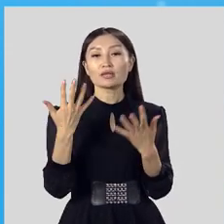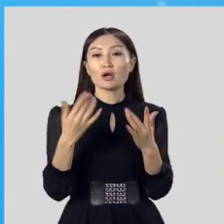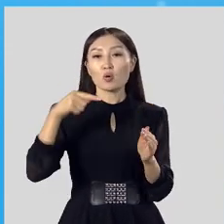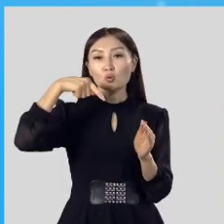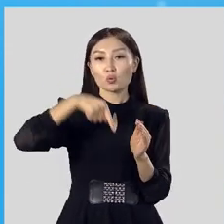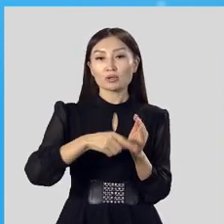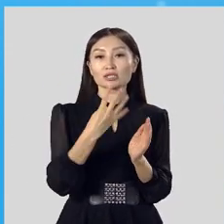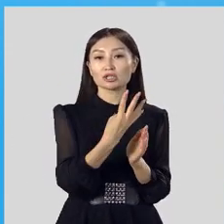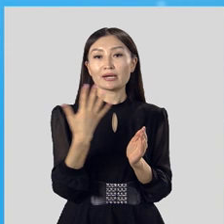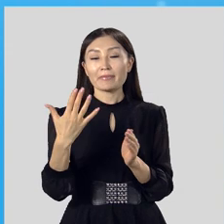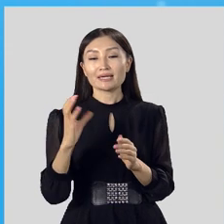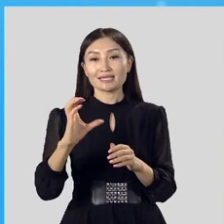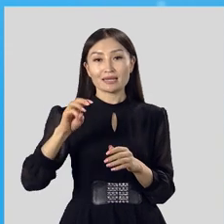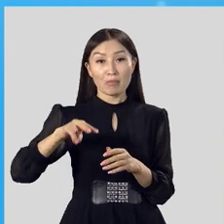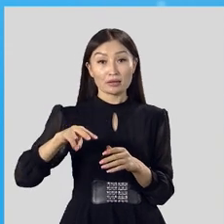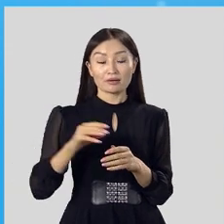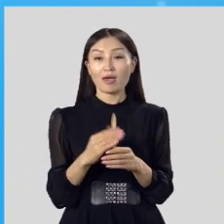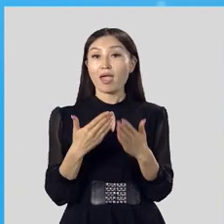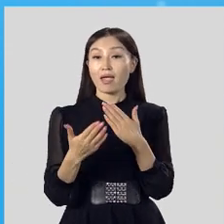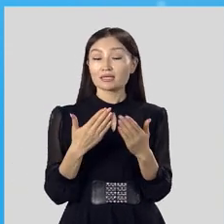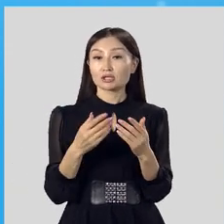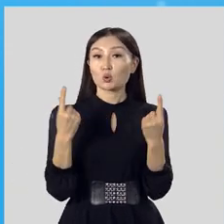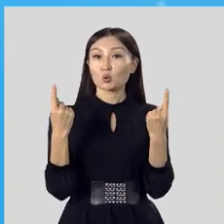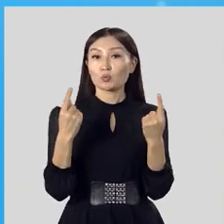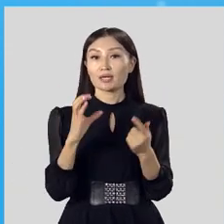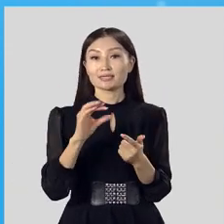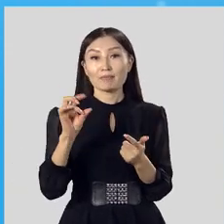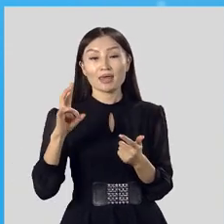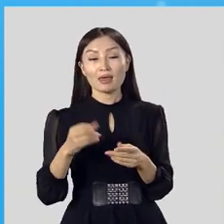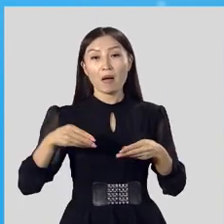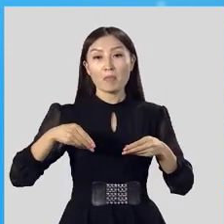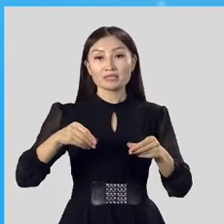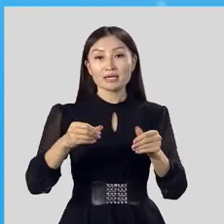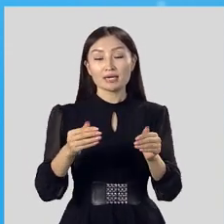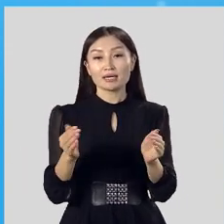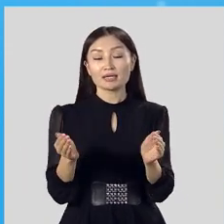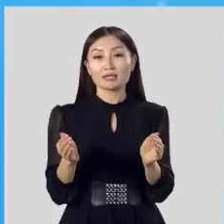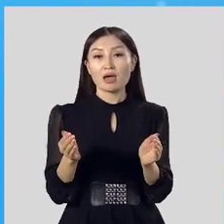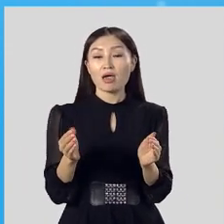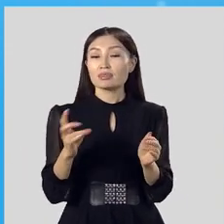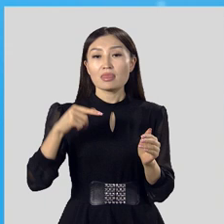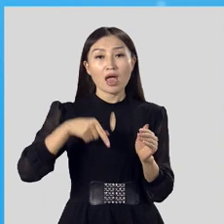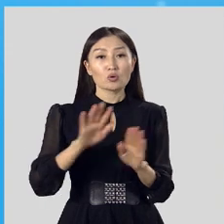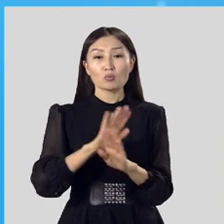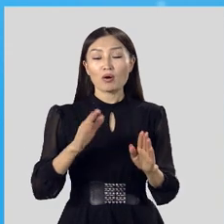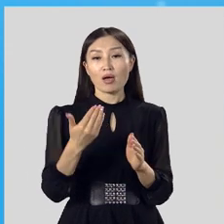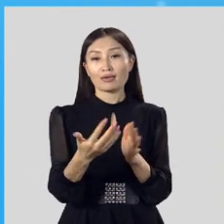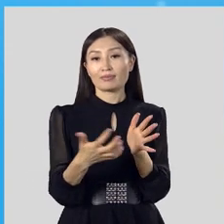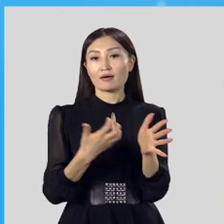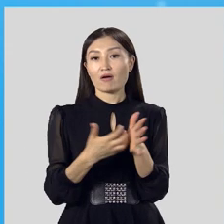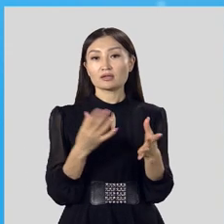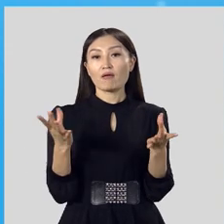глубину 4-5 см. Если крупные семена посеять менее глубоко, им не хватит